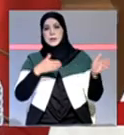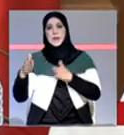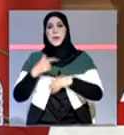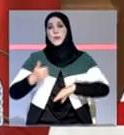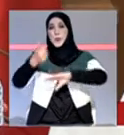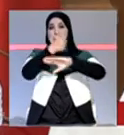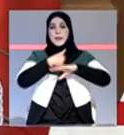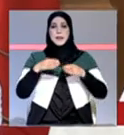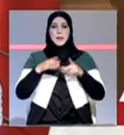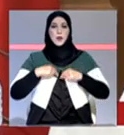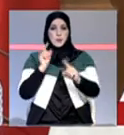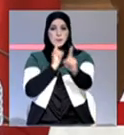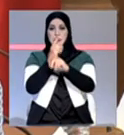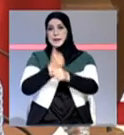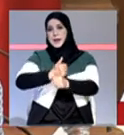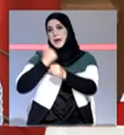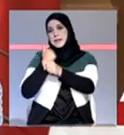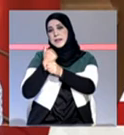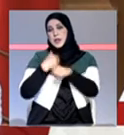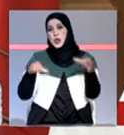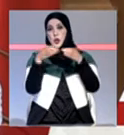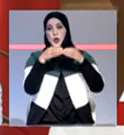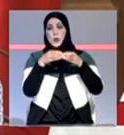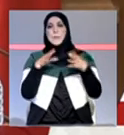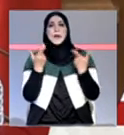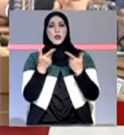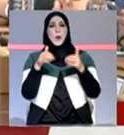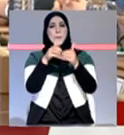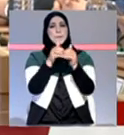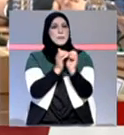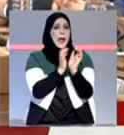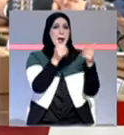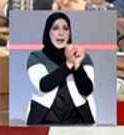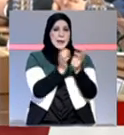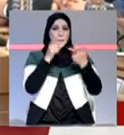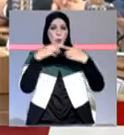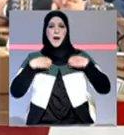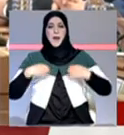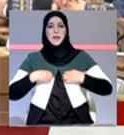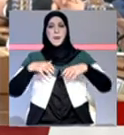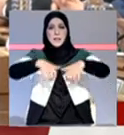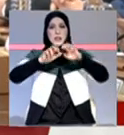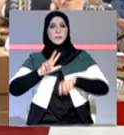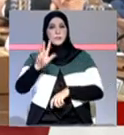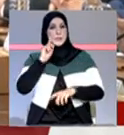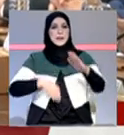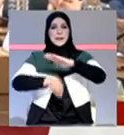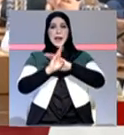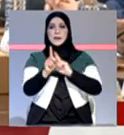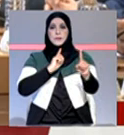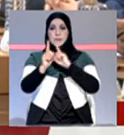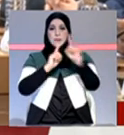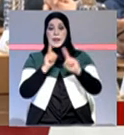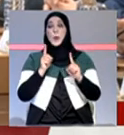رئيس الحكومه التقى امس بعدد من ممثلي الاحزاب السياسيه والكتل البرلمانيه انطلاقه للحوار الاقتصادي والاجتماعي